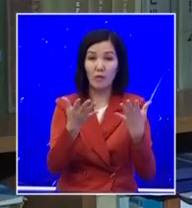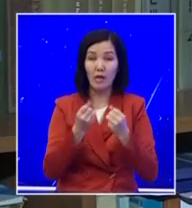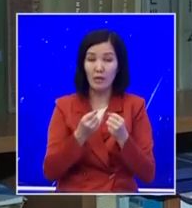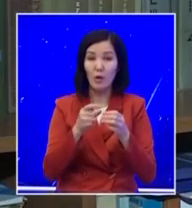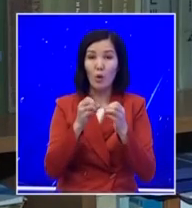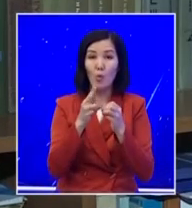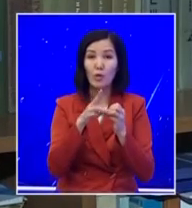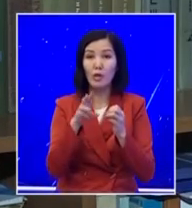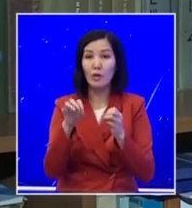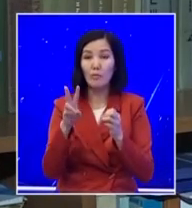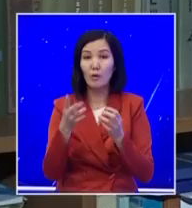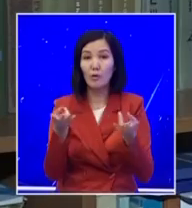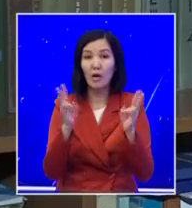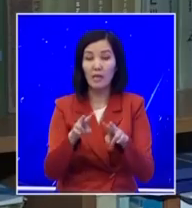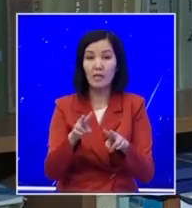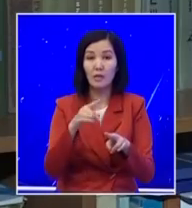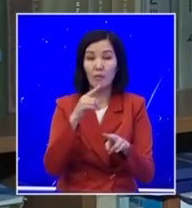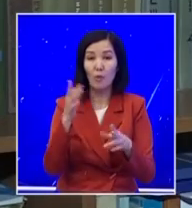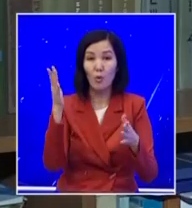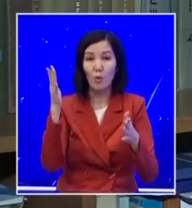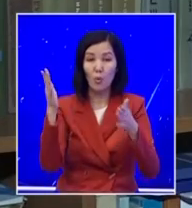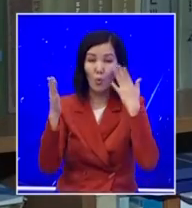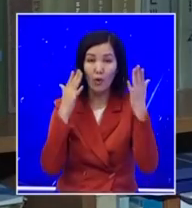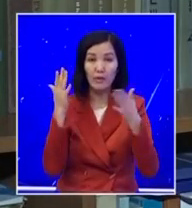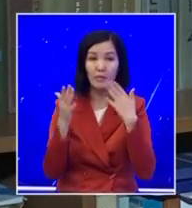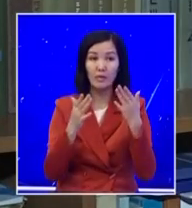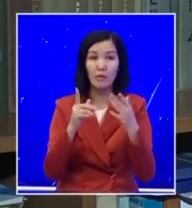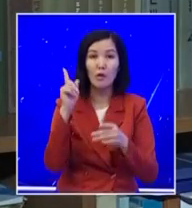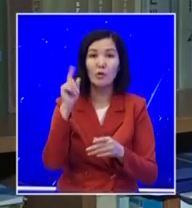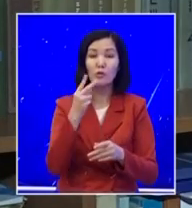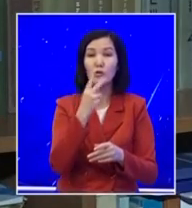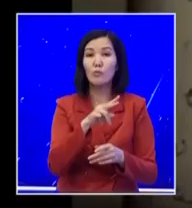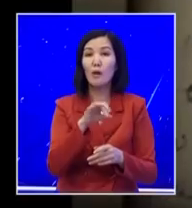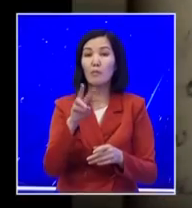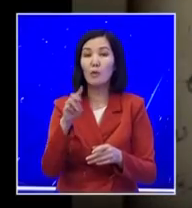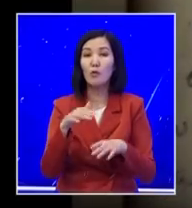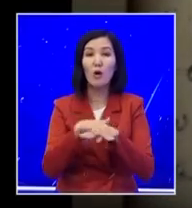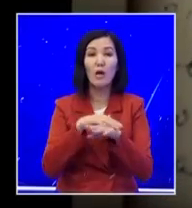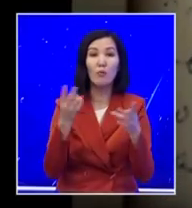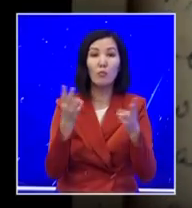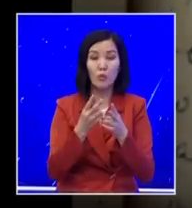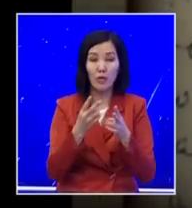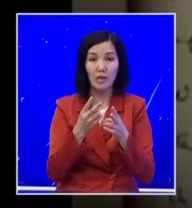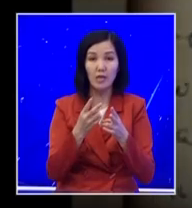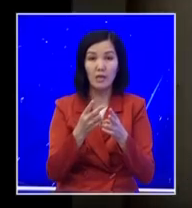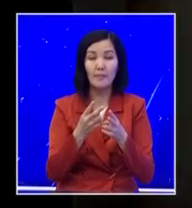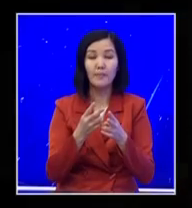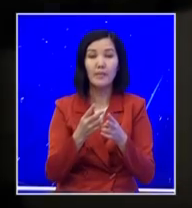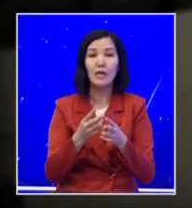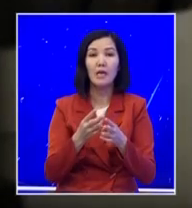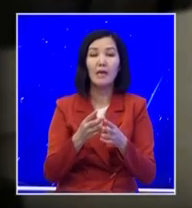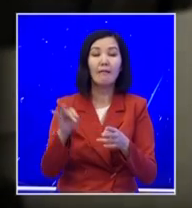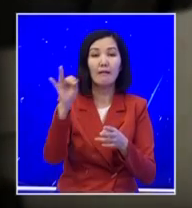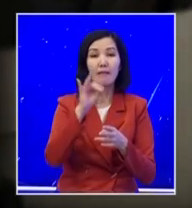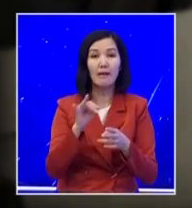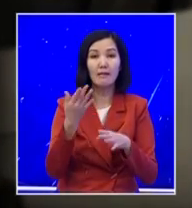12 миллионды қазақ болып қалдық деп қуанып жатырмыз, бөркіміз аспанға қалдырып. Бұл жерде 120 миллион қазақ тұру керек еді. Налалы қазақ жалалы болған ақтаңдақ тарихтың